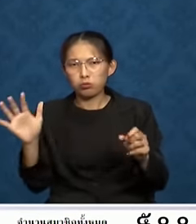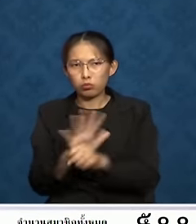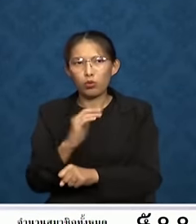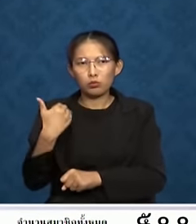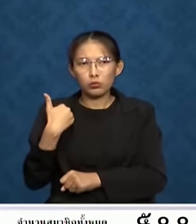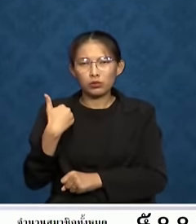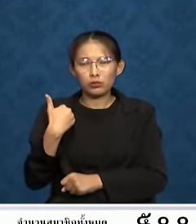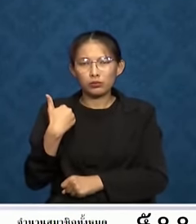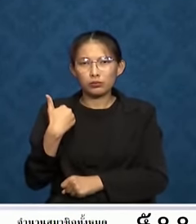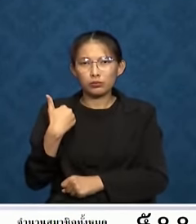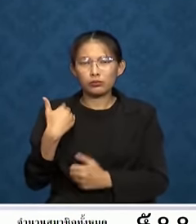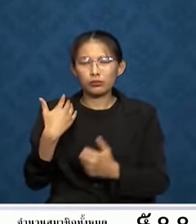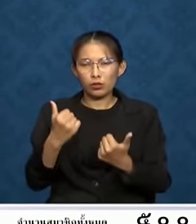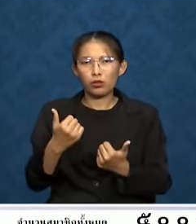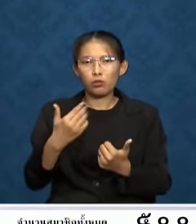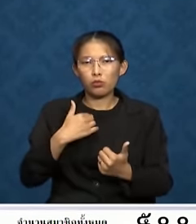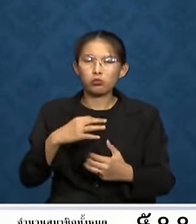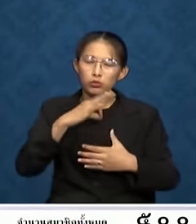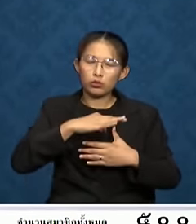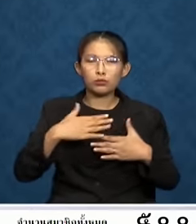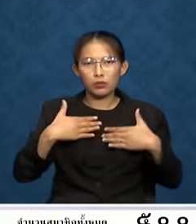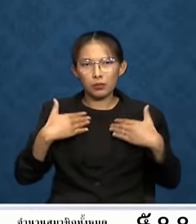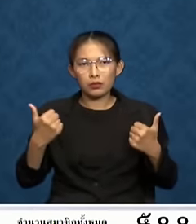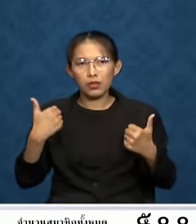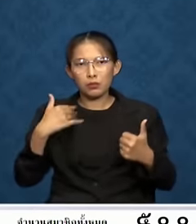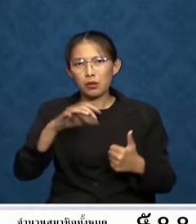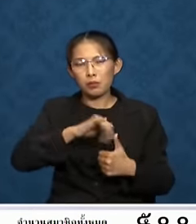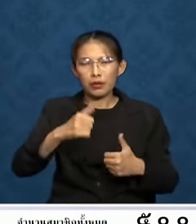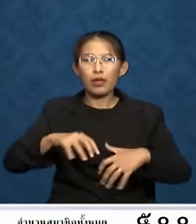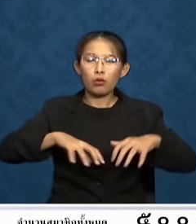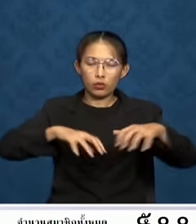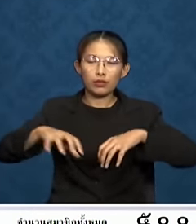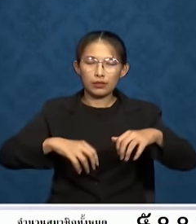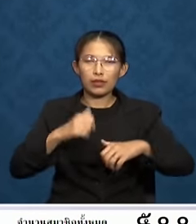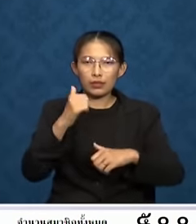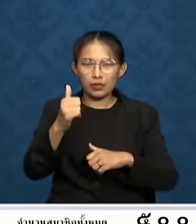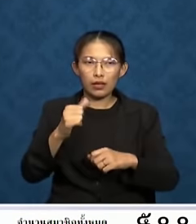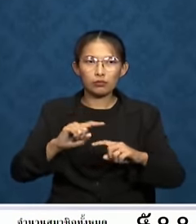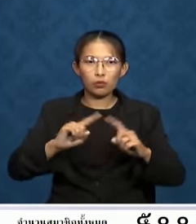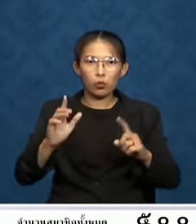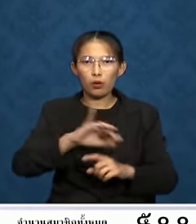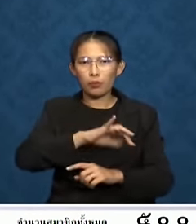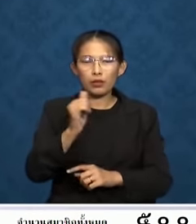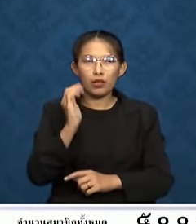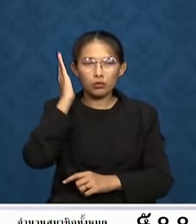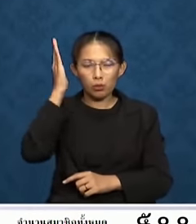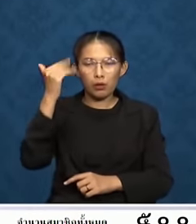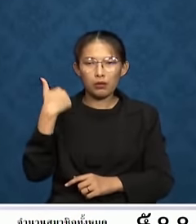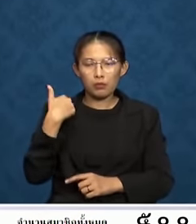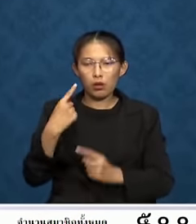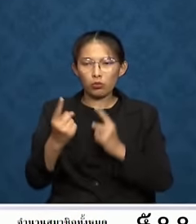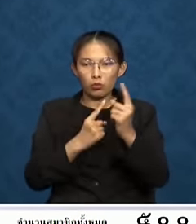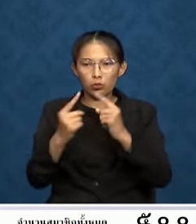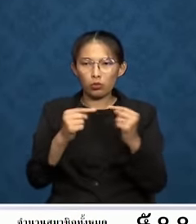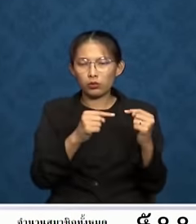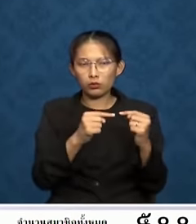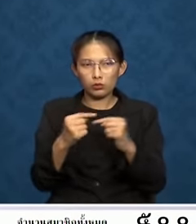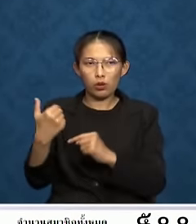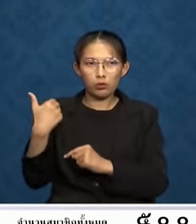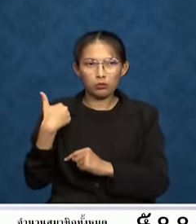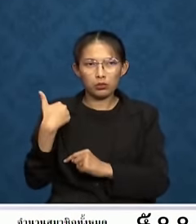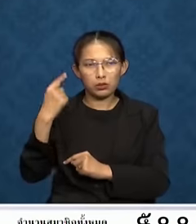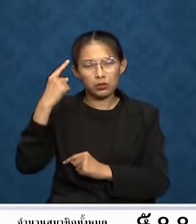ก็ก็ผมก็พอใจอยู่นะมันมีบ้างก็จัดการไปแล้วต่อไปเราก็ไล่บี้กันต่อก็เชื่อว่าไม่น่าจะ